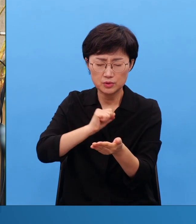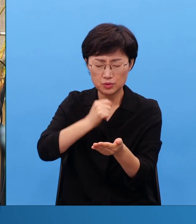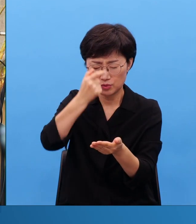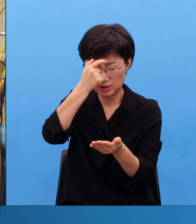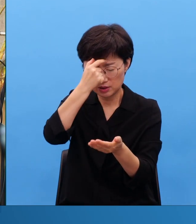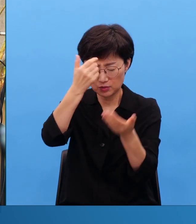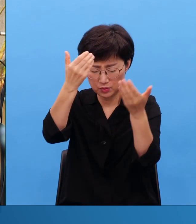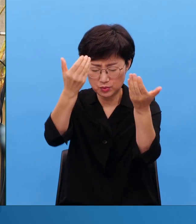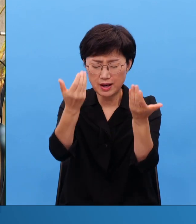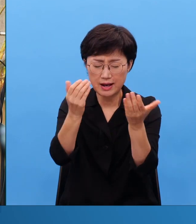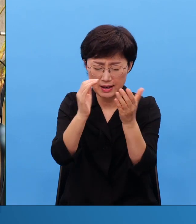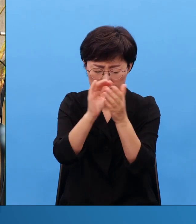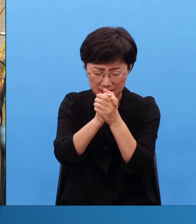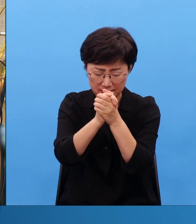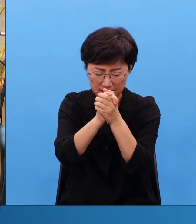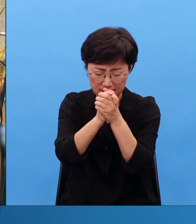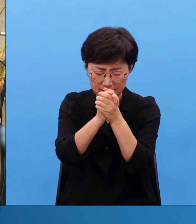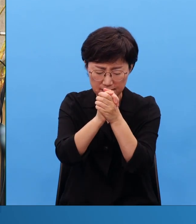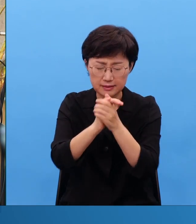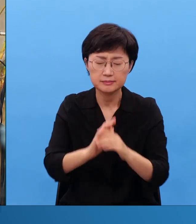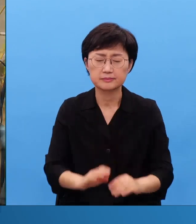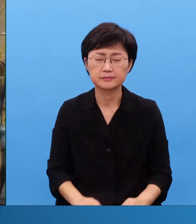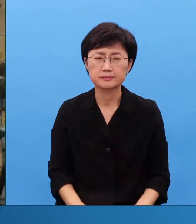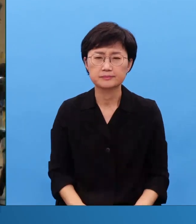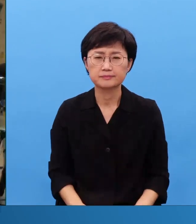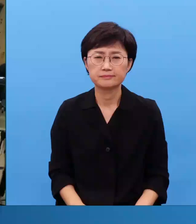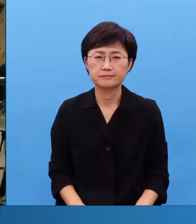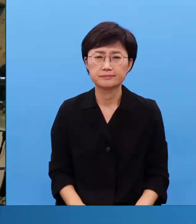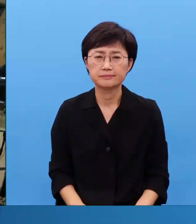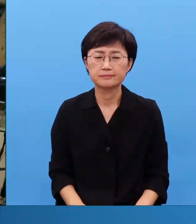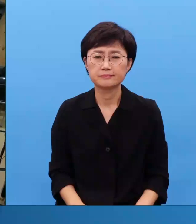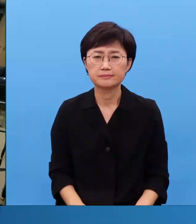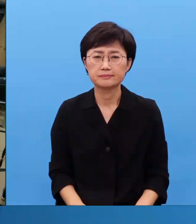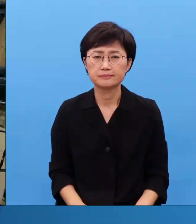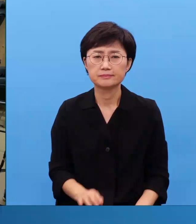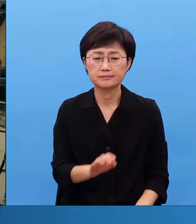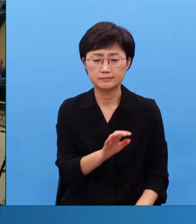Jesus Christ, who is our eternal truth. 아멘.